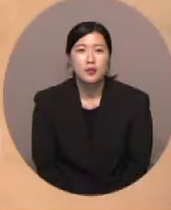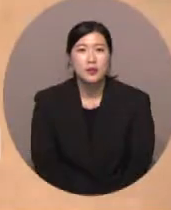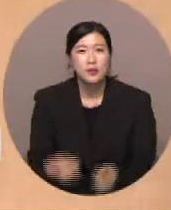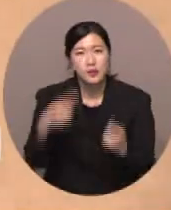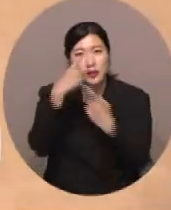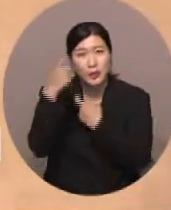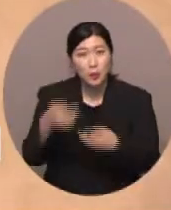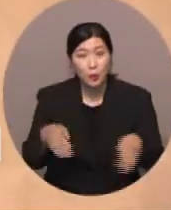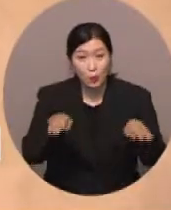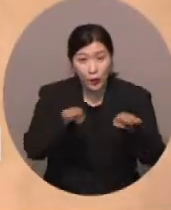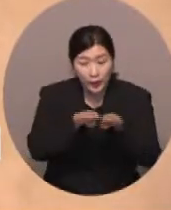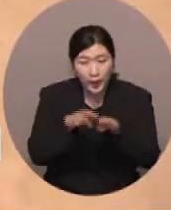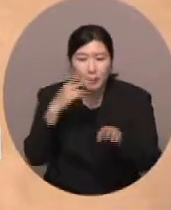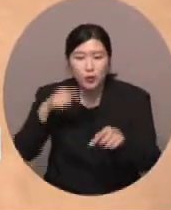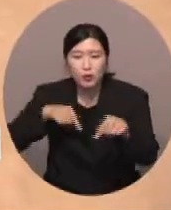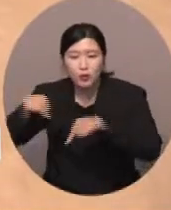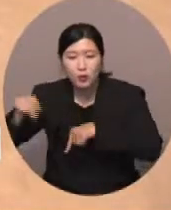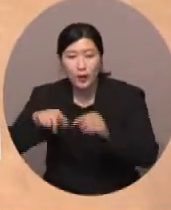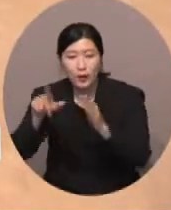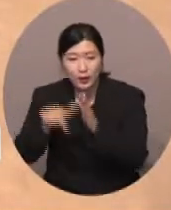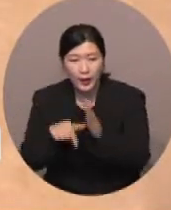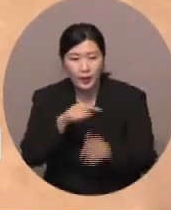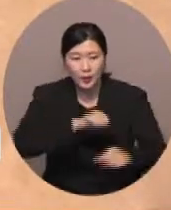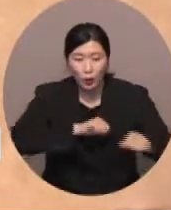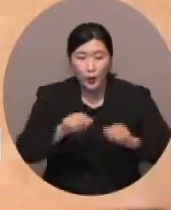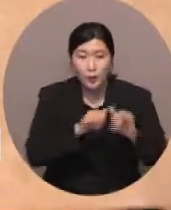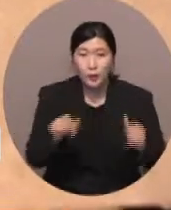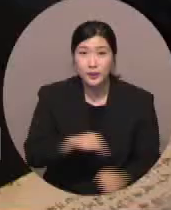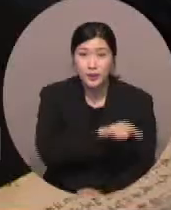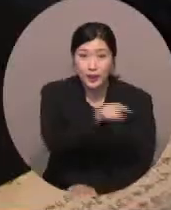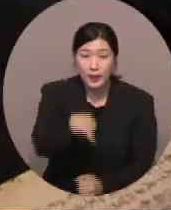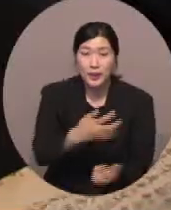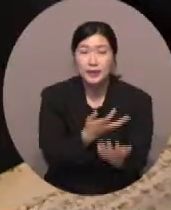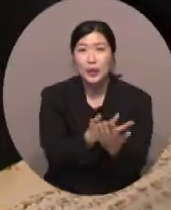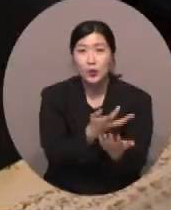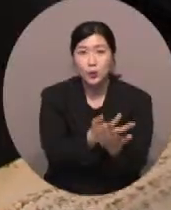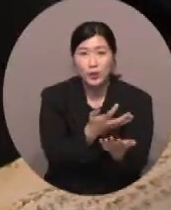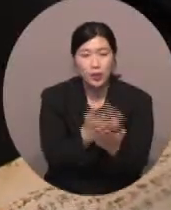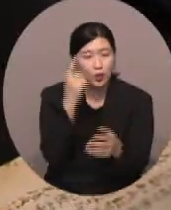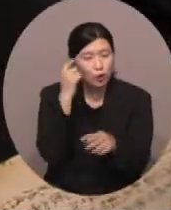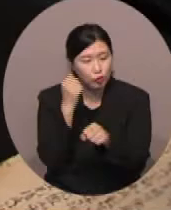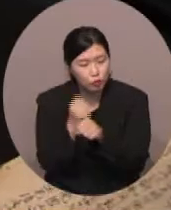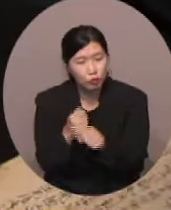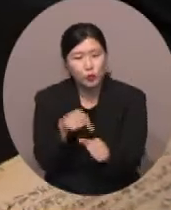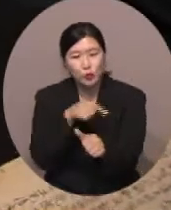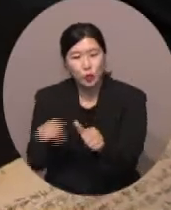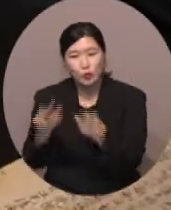군정기 독립운동가들의 정신사적 의미를 담고 있는 이 자료들을 연구와